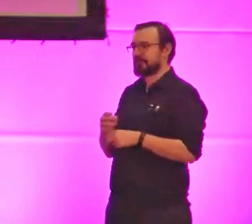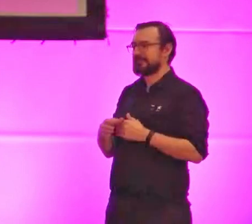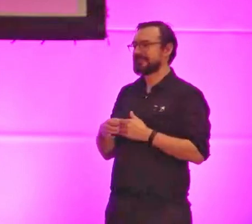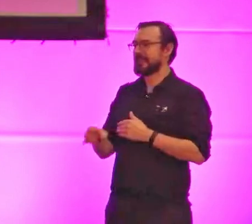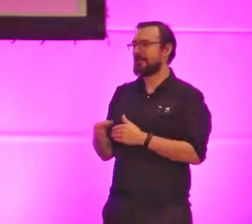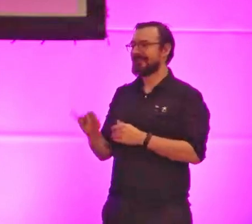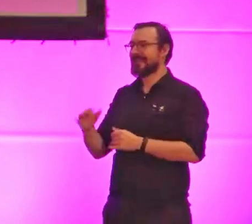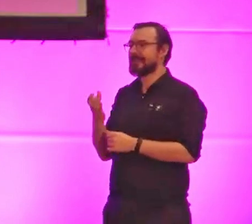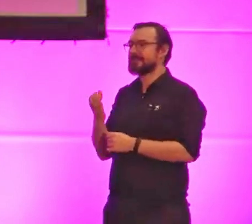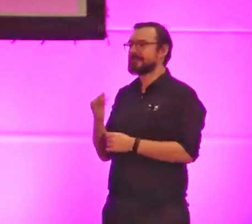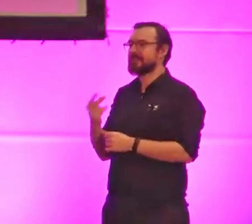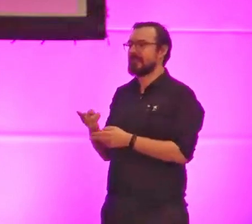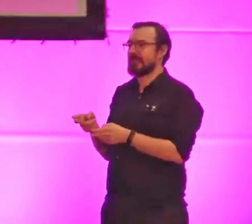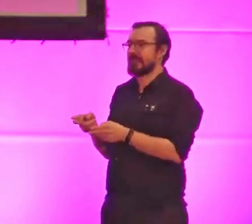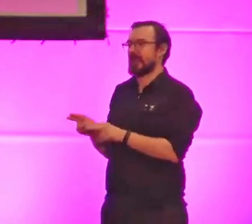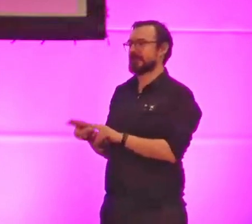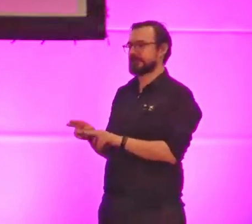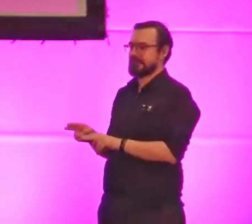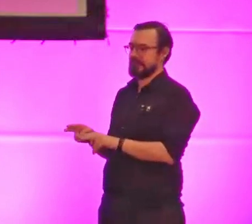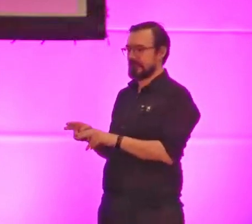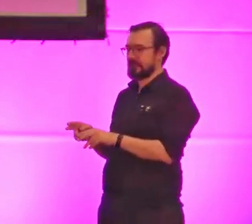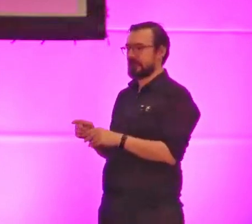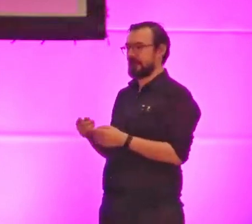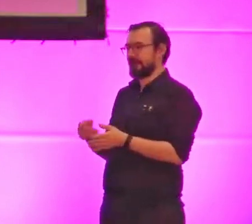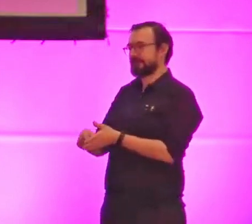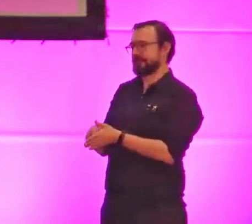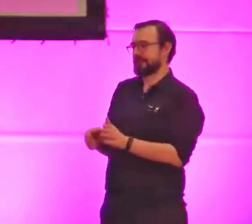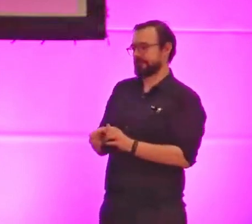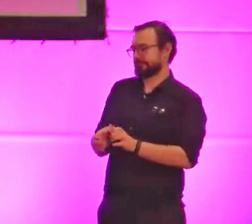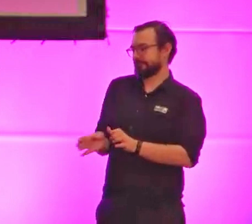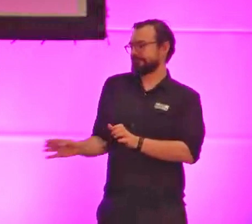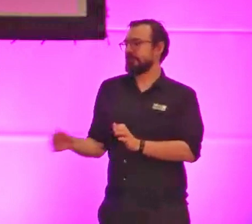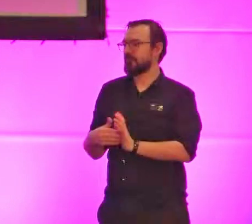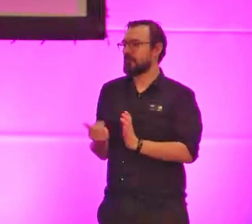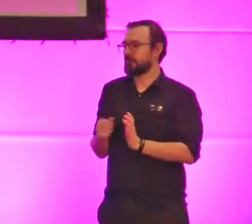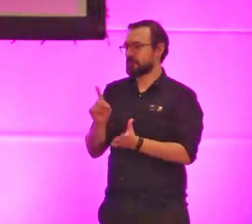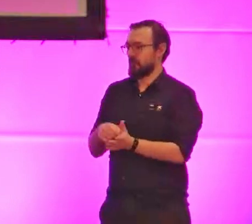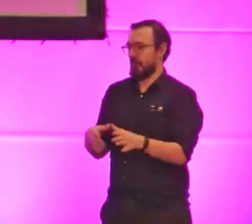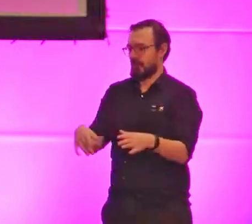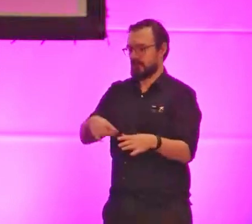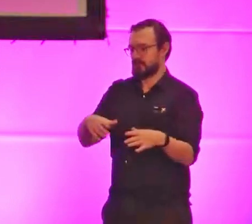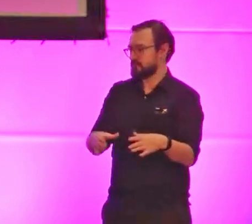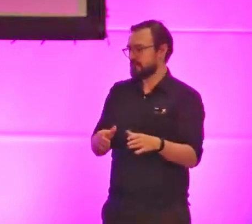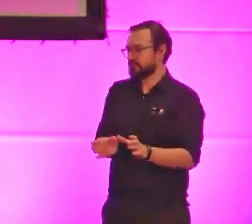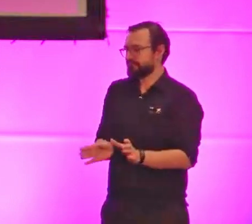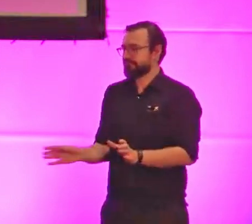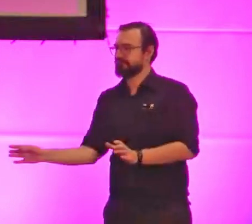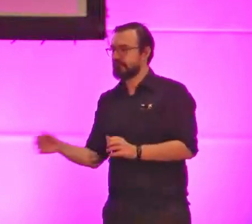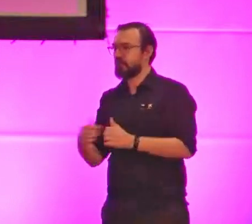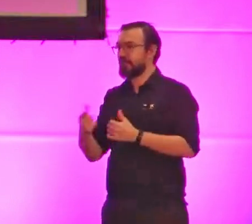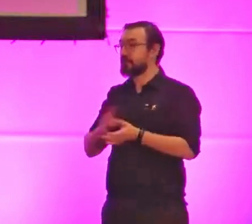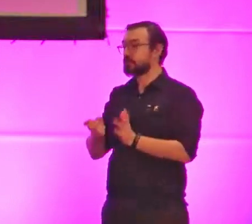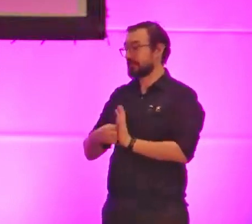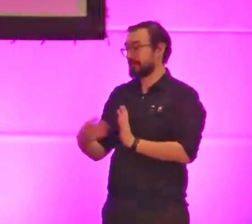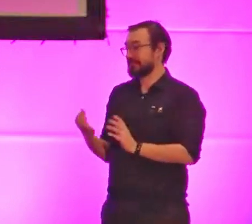en civilrättslig rättegång. Alltså särskilja det från brottsmålet. Och det får till konsekvens att i en